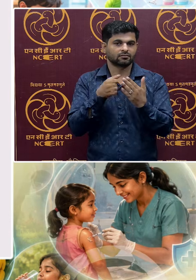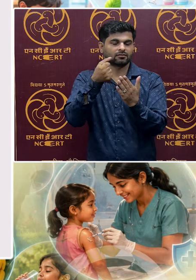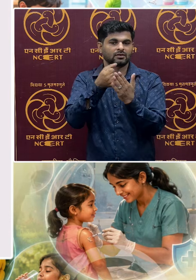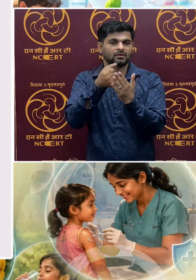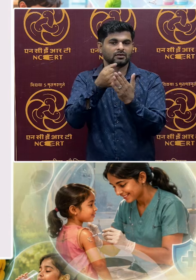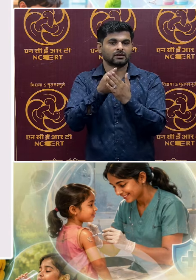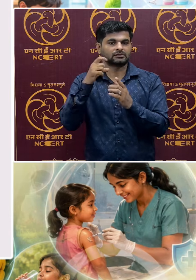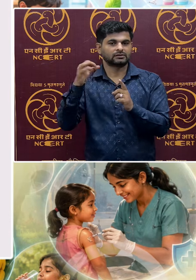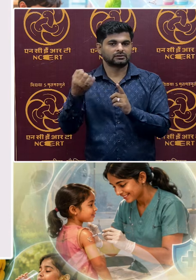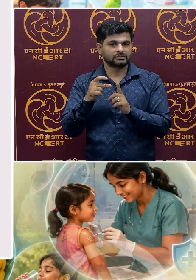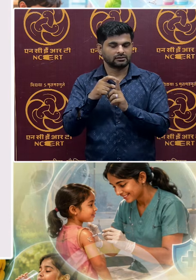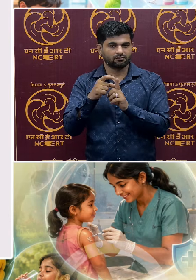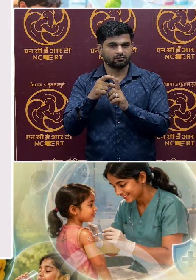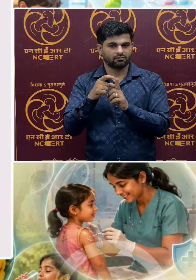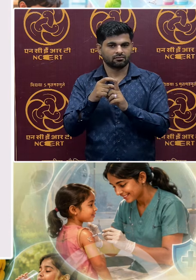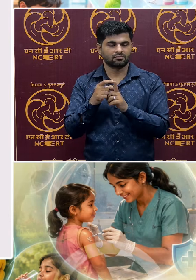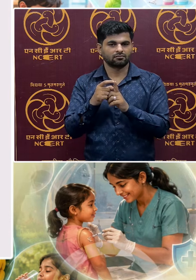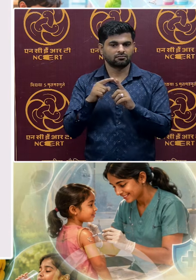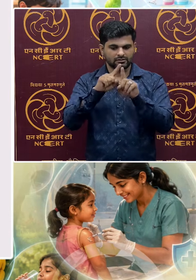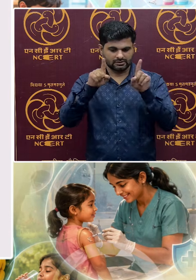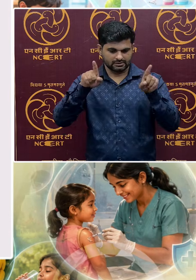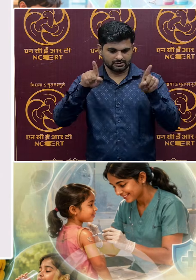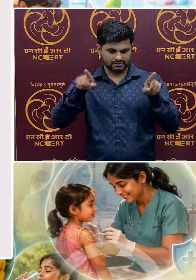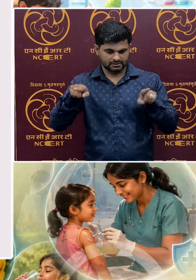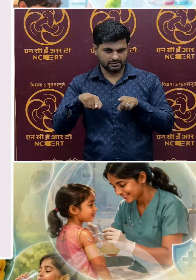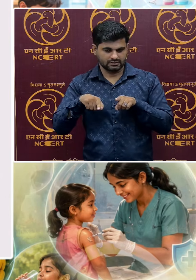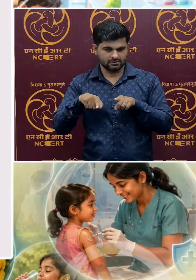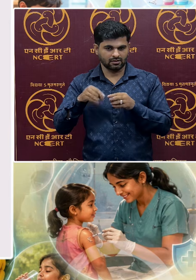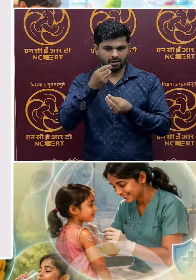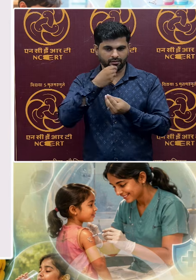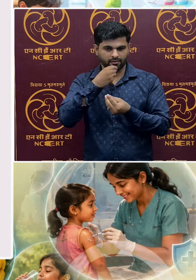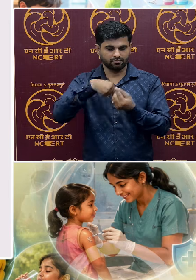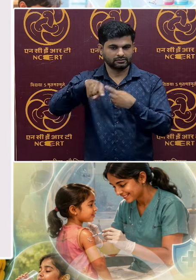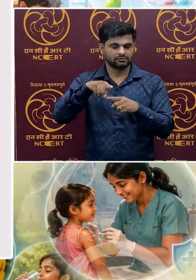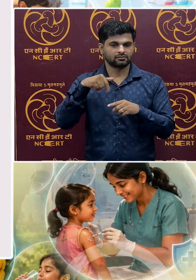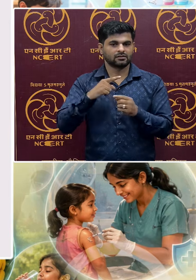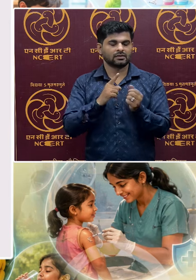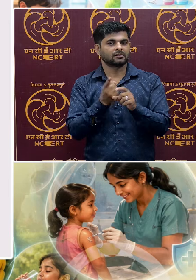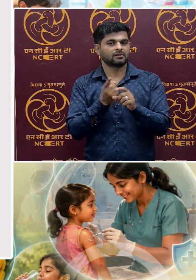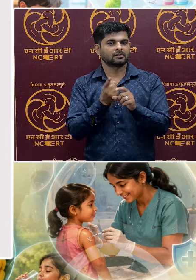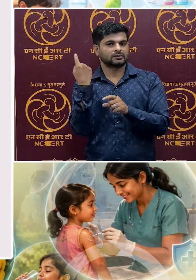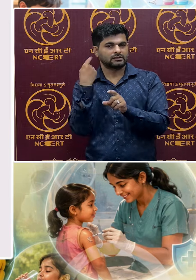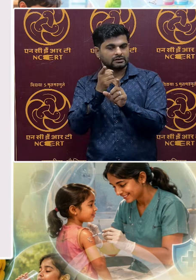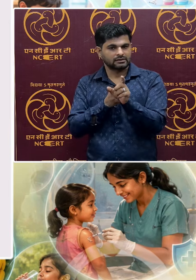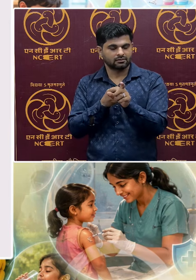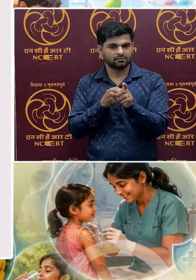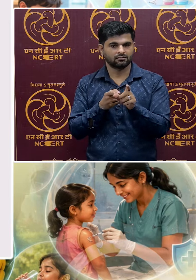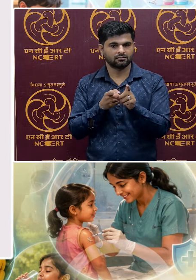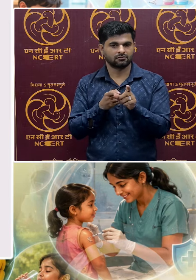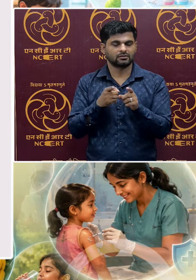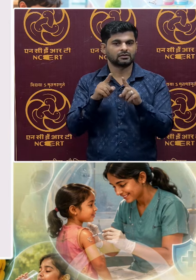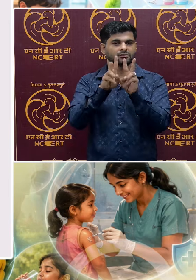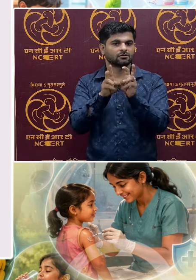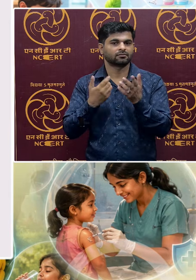वहाँ पर एक बहुत बढ़िया किचन गार्डन बनाया गया था एंड इनफैक्ट लास्ट ईयर भी एक ये पोषण माह का एक थीम